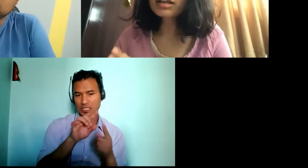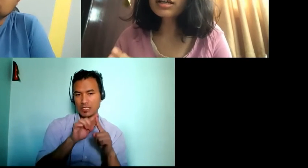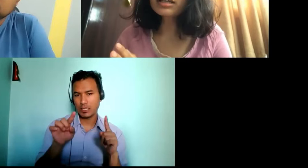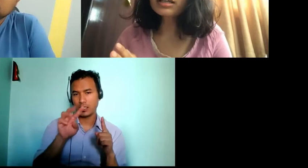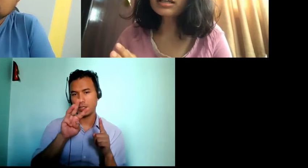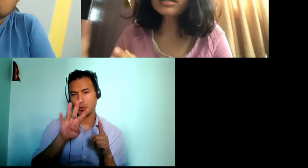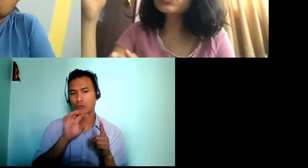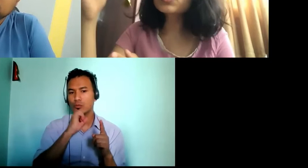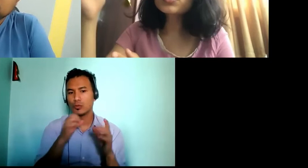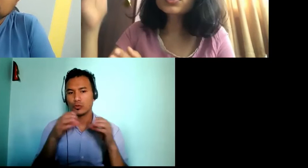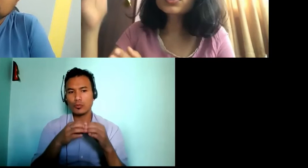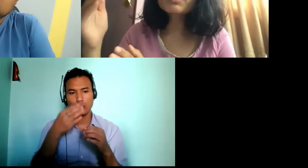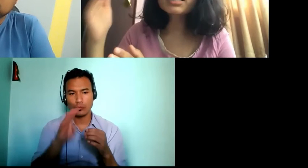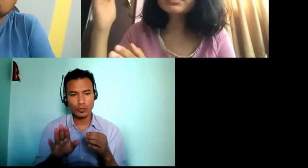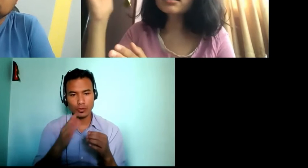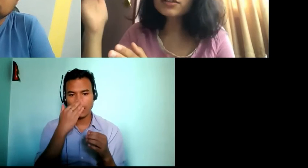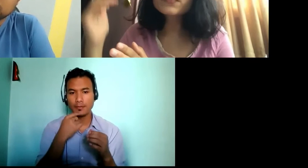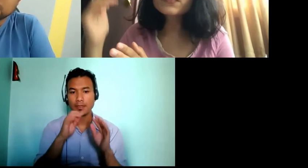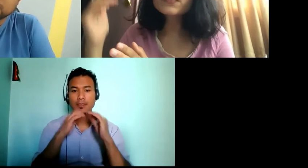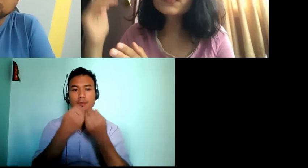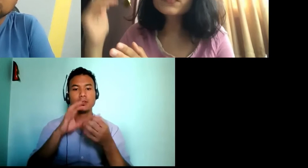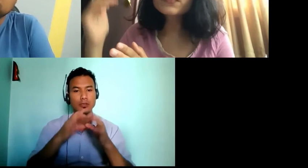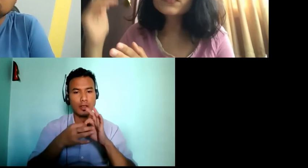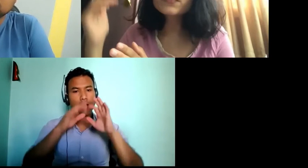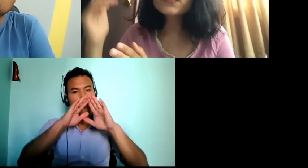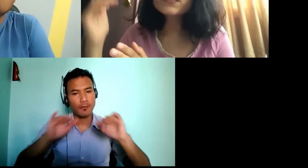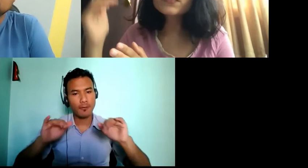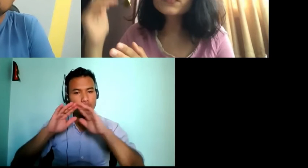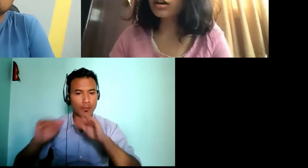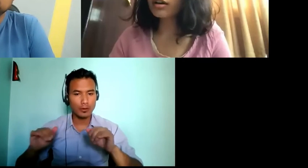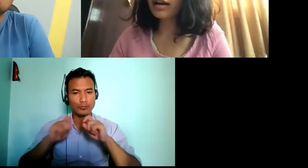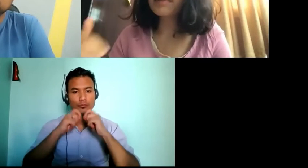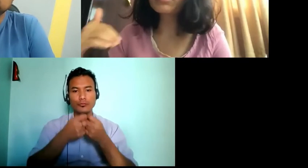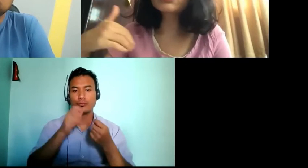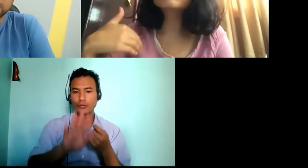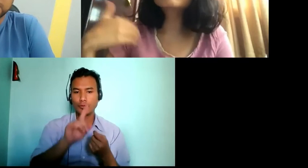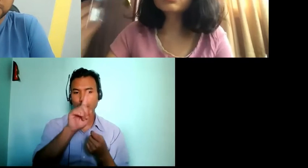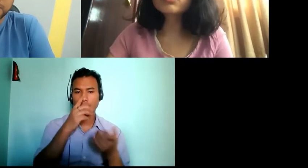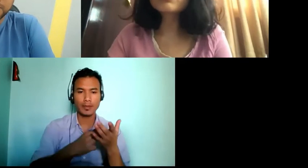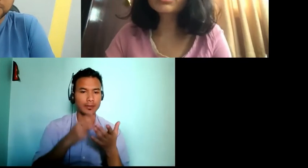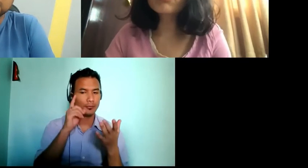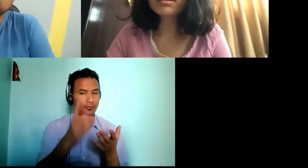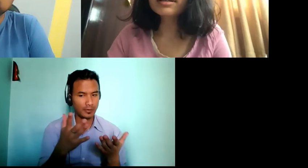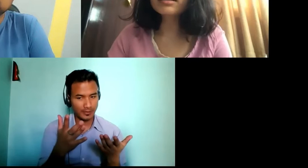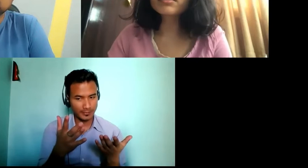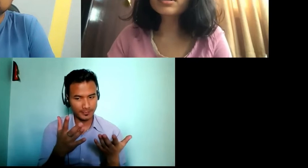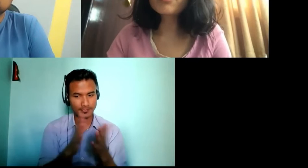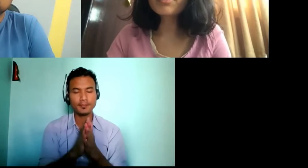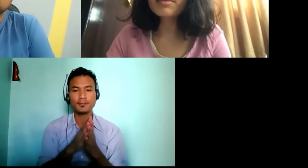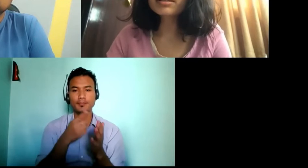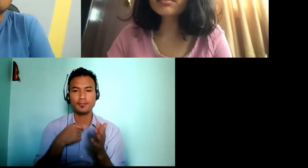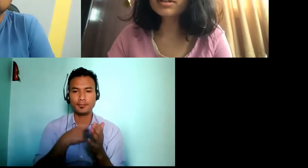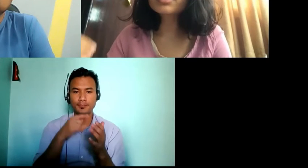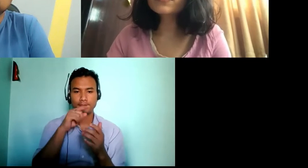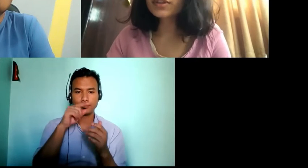होइन, किनभने सोसियल मिडिया त डिफ्रेन्ट डिफ्रेन्ट प्लेटफर्म छ, एउटा मात्रै छैन, होइन, यसको हामी